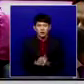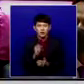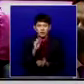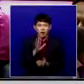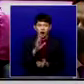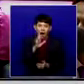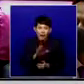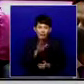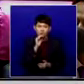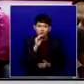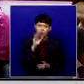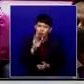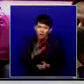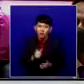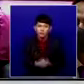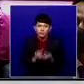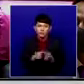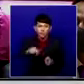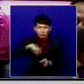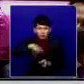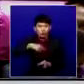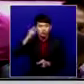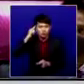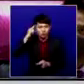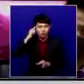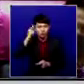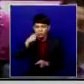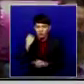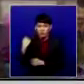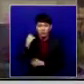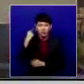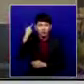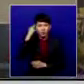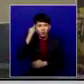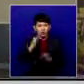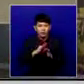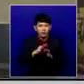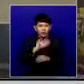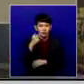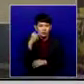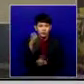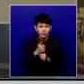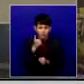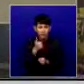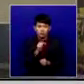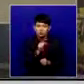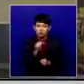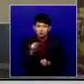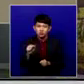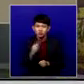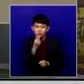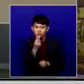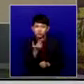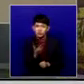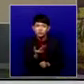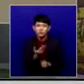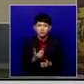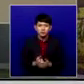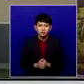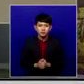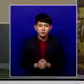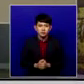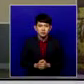พูดแต่เป็นที่รู้กันผู้มีอำนาจรู้ดีว่าแบงค์ชาติทำได้จุดๆๆเห็นไหมครับและ